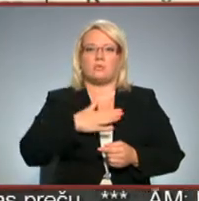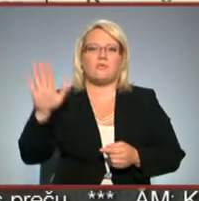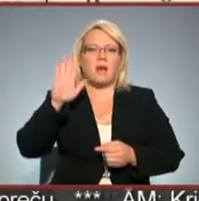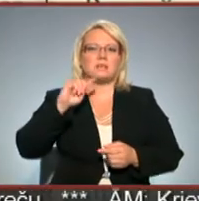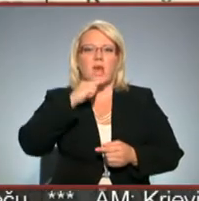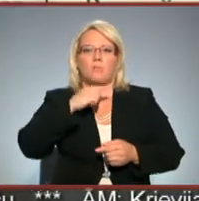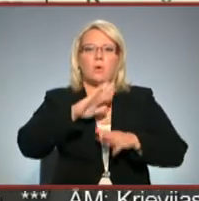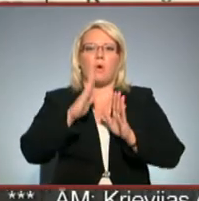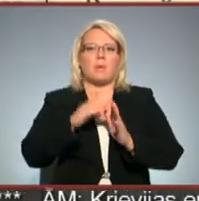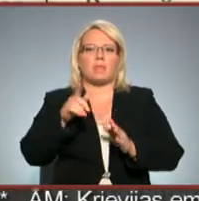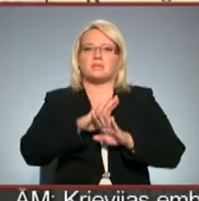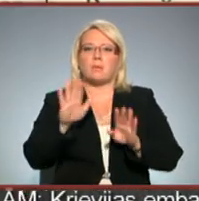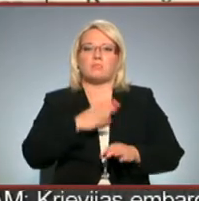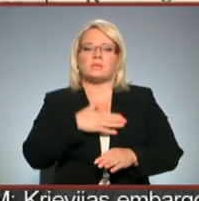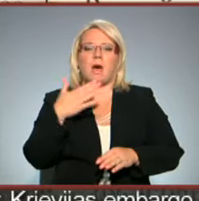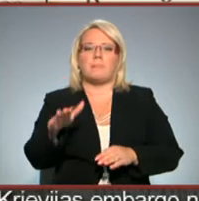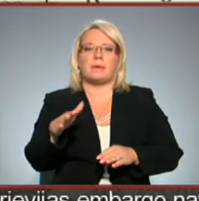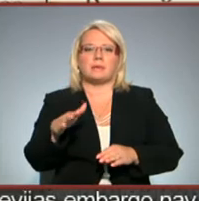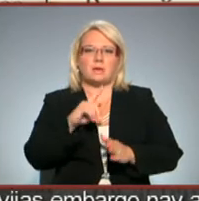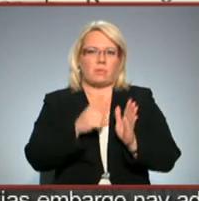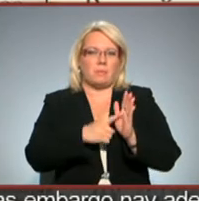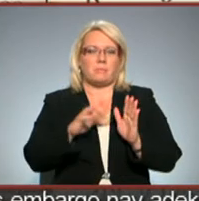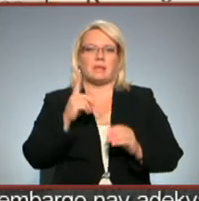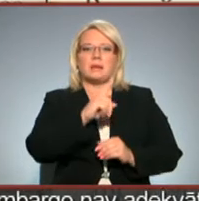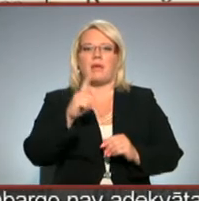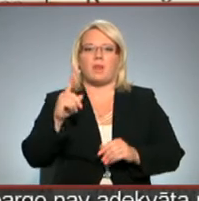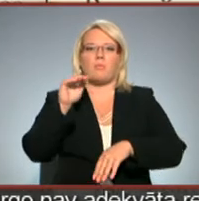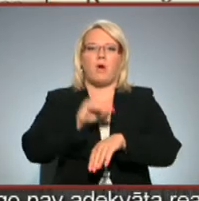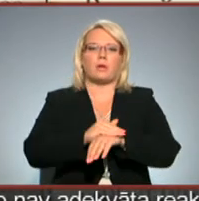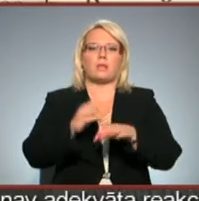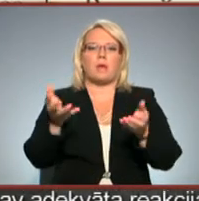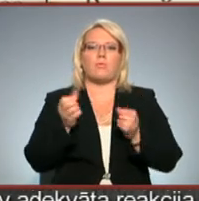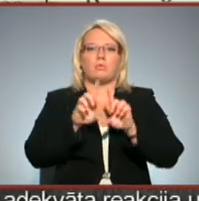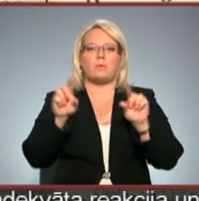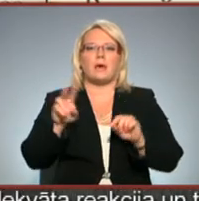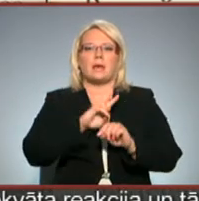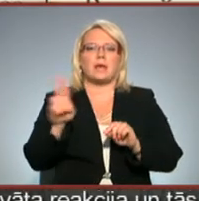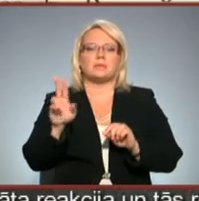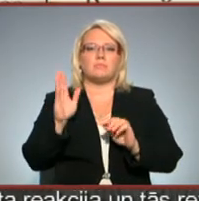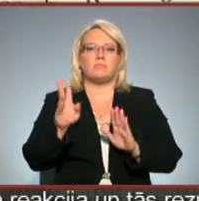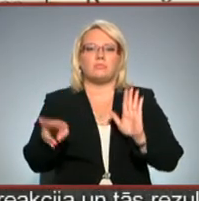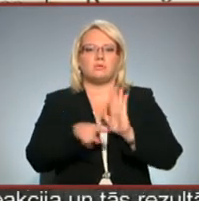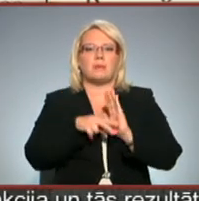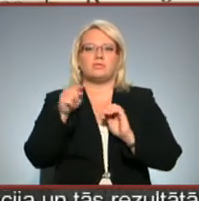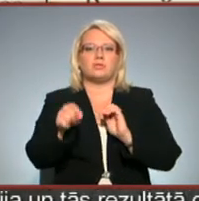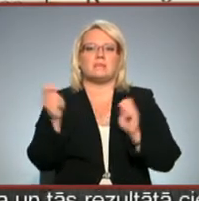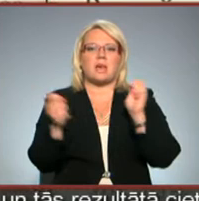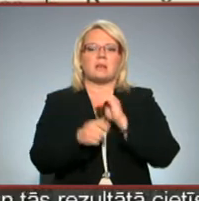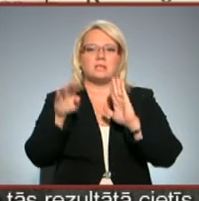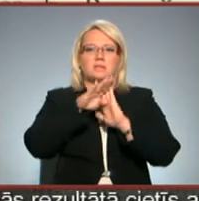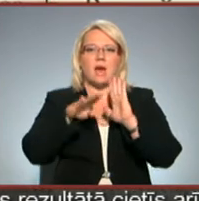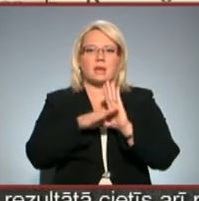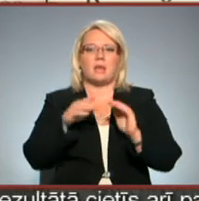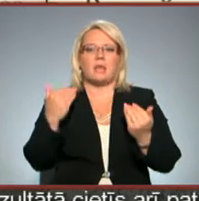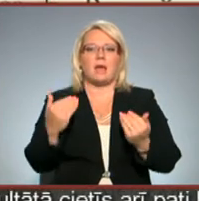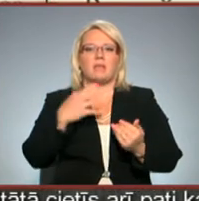ekonomikai kopumā tas nebūs sāpīgs sitiens. Taču katram konkrētajam uzņēmumam, kurš pakļūs zem šīs sankciju saraksta, tagad nākas domāt, kā